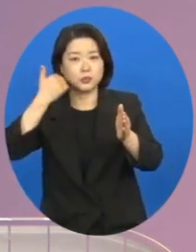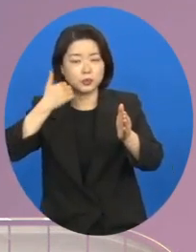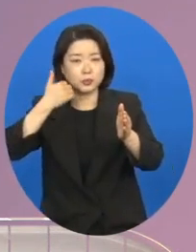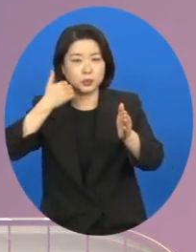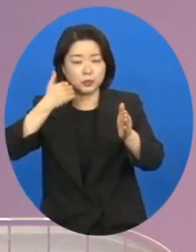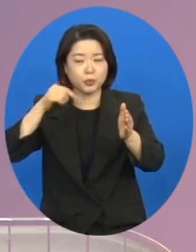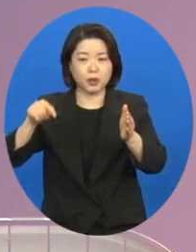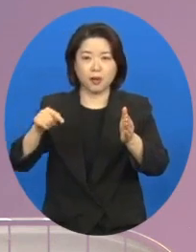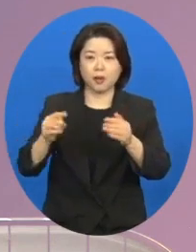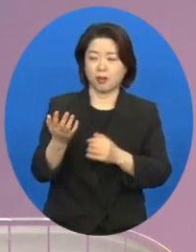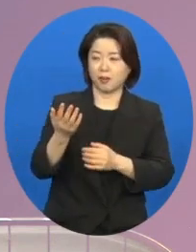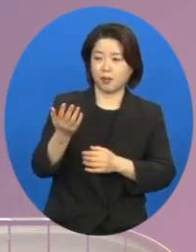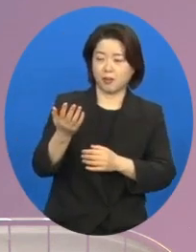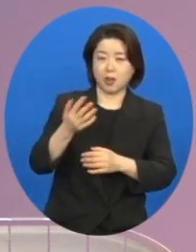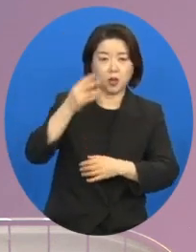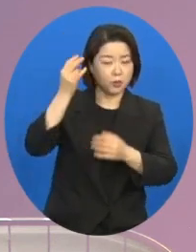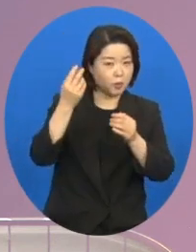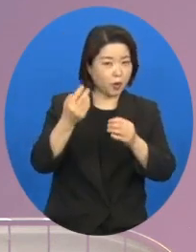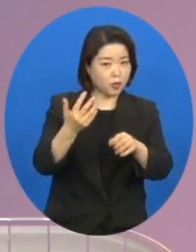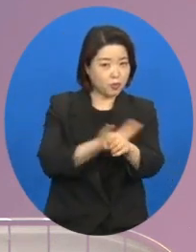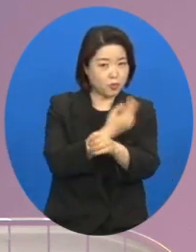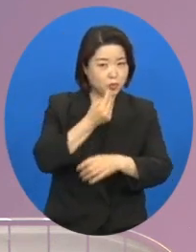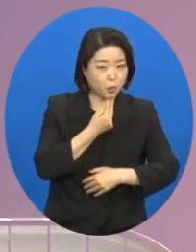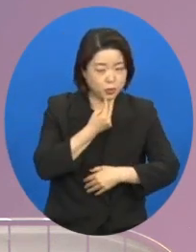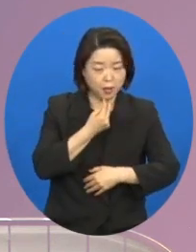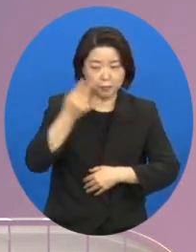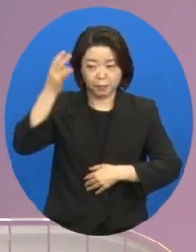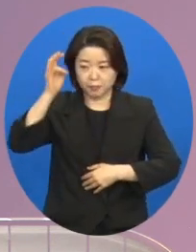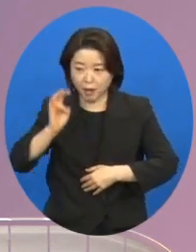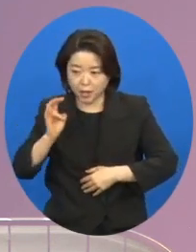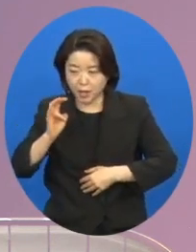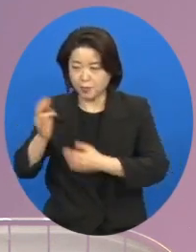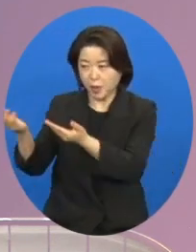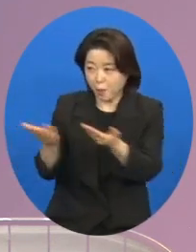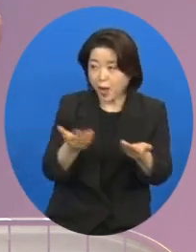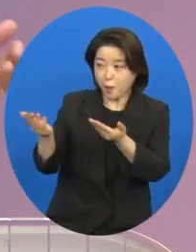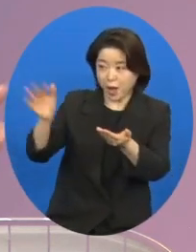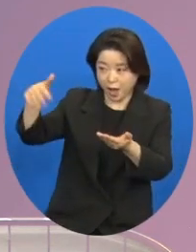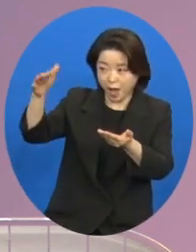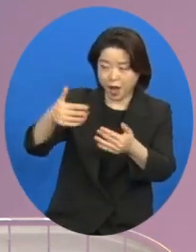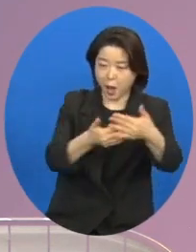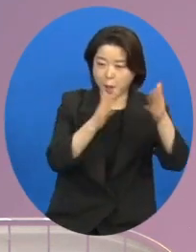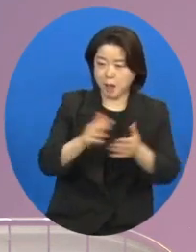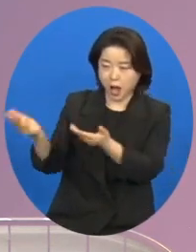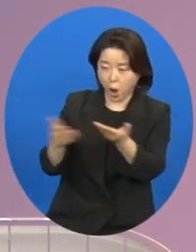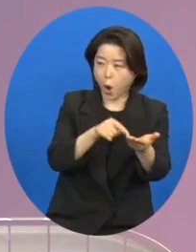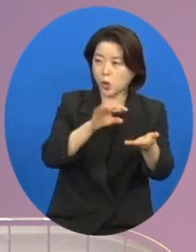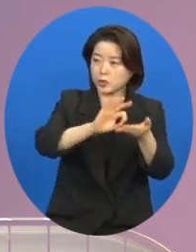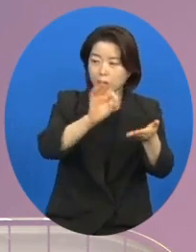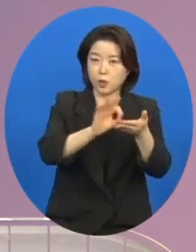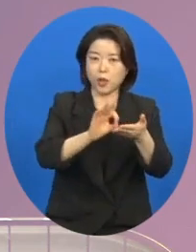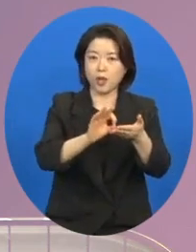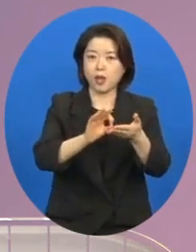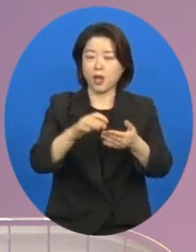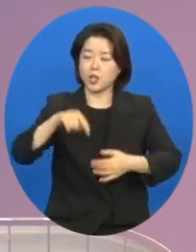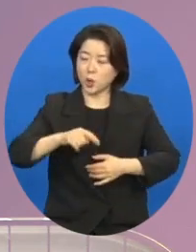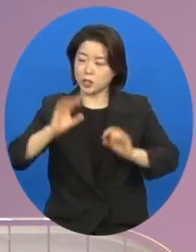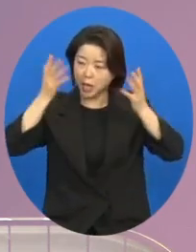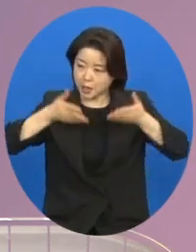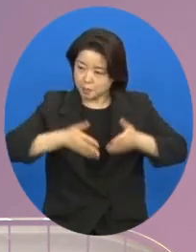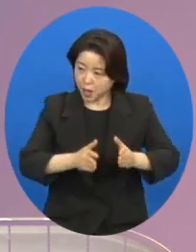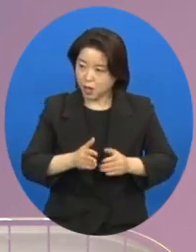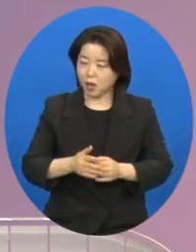그들을 맞이한 사람들은 없었습니다. 우리 방에 와주세요, 우리 방에서 머물러 주세요, 우리 방에서 아이를